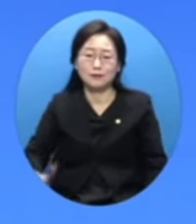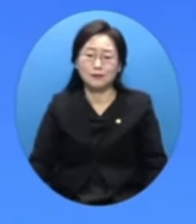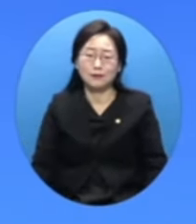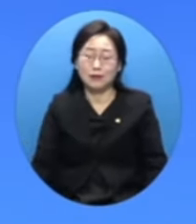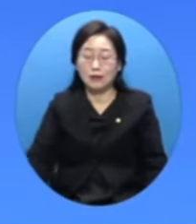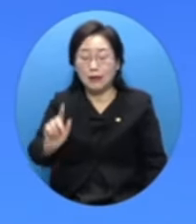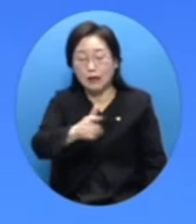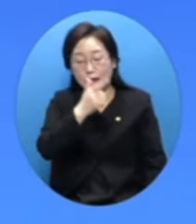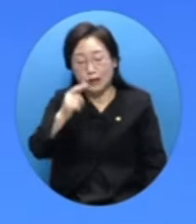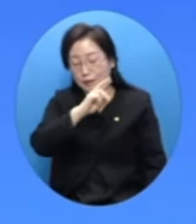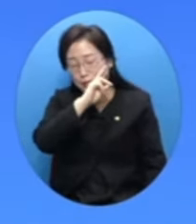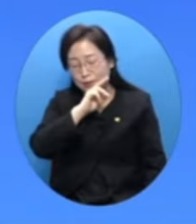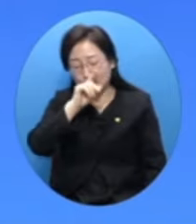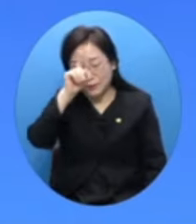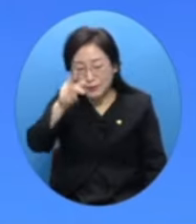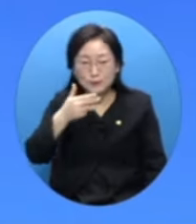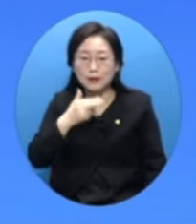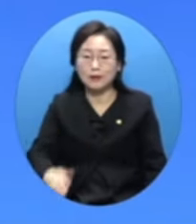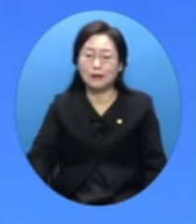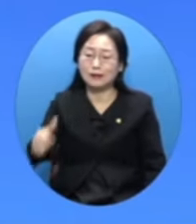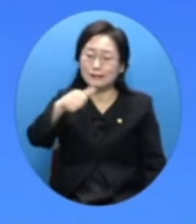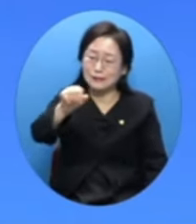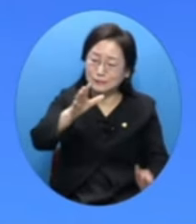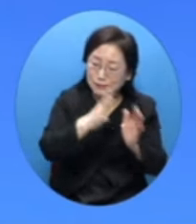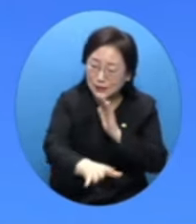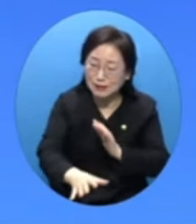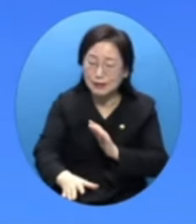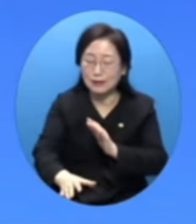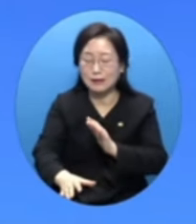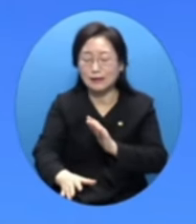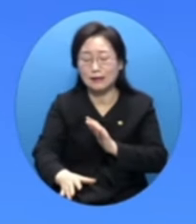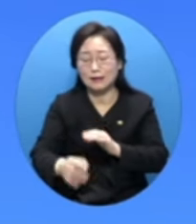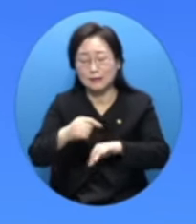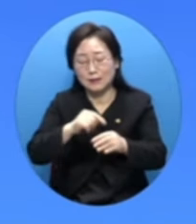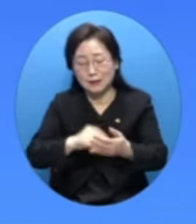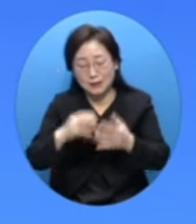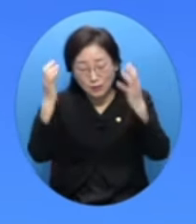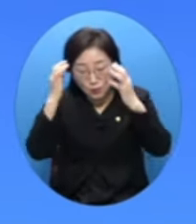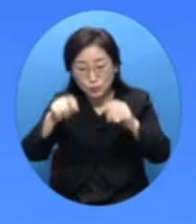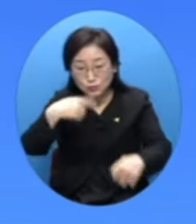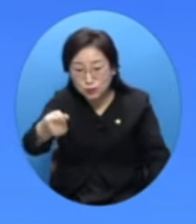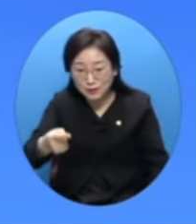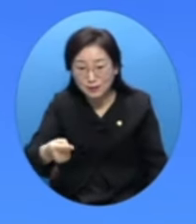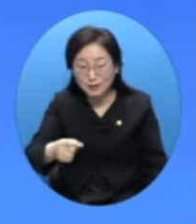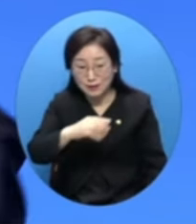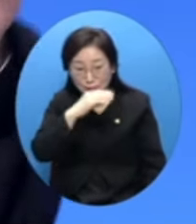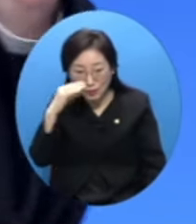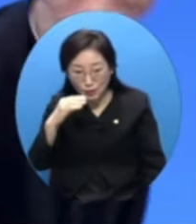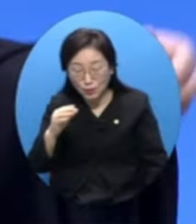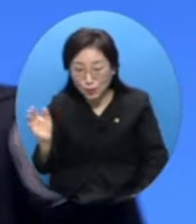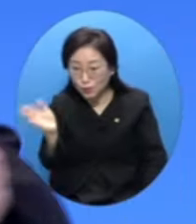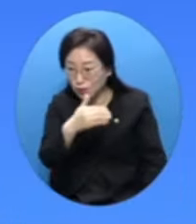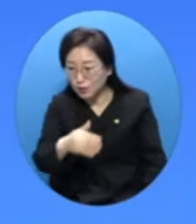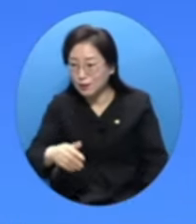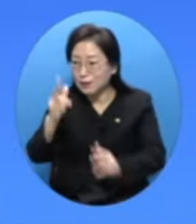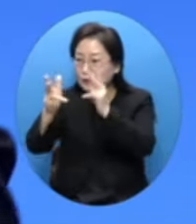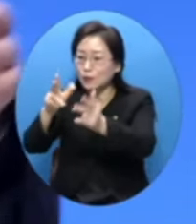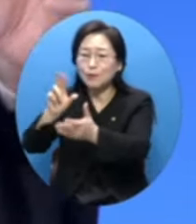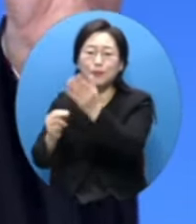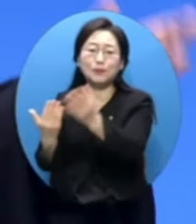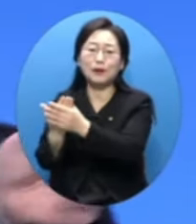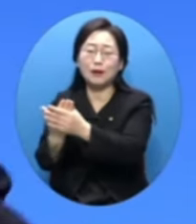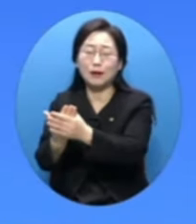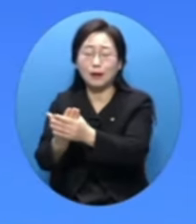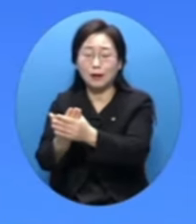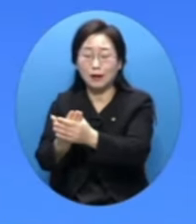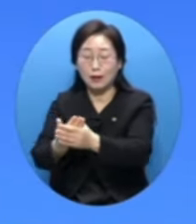하루도 편할 날이 없습니다. 자식이 속을 속이나 해서 마음고생하고 나서 자식이 좀 바로 되나 했더니 또 사업이 문제가 있고 사업이 좀